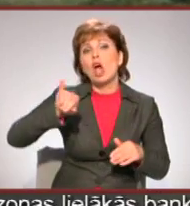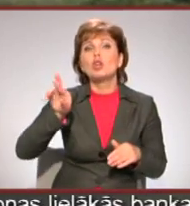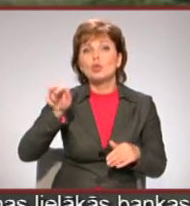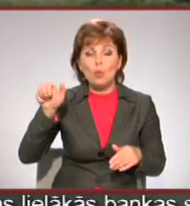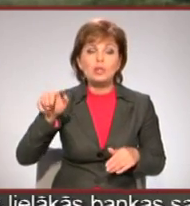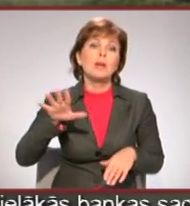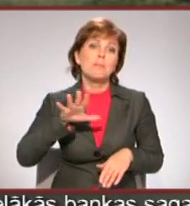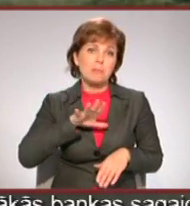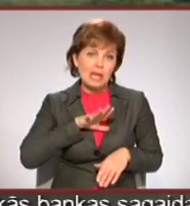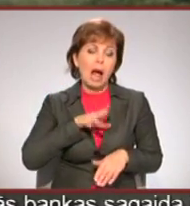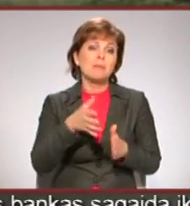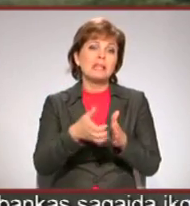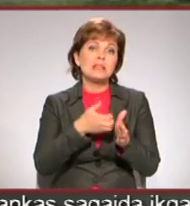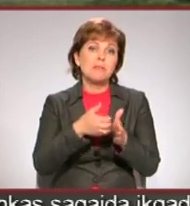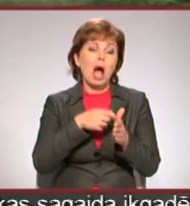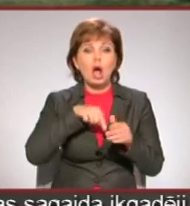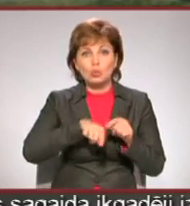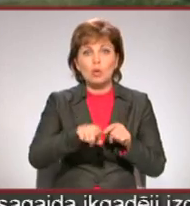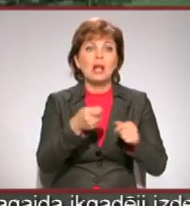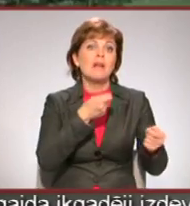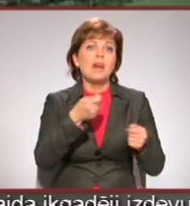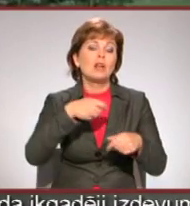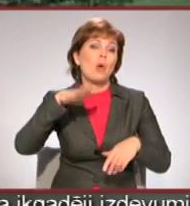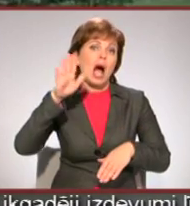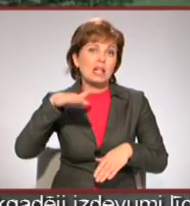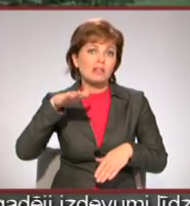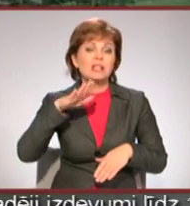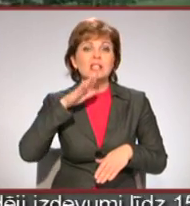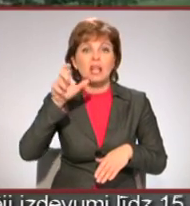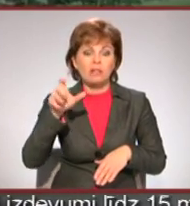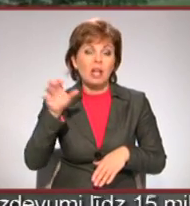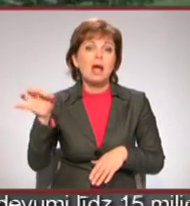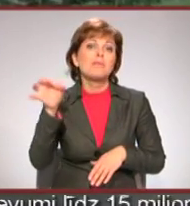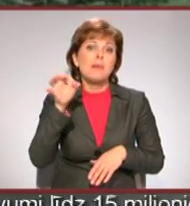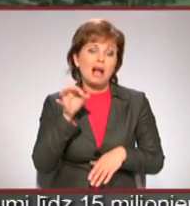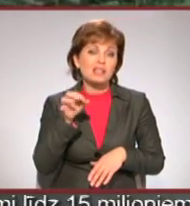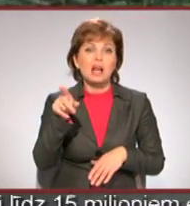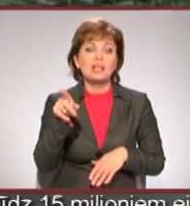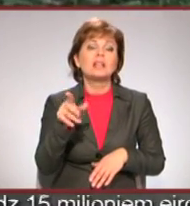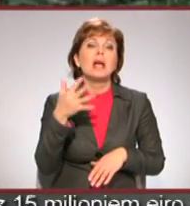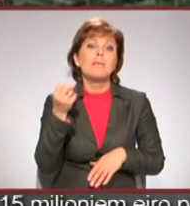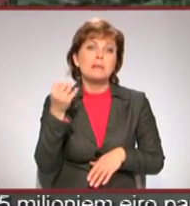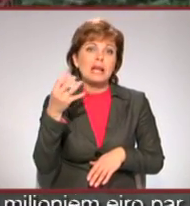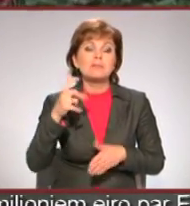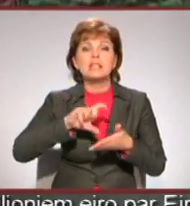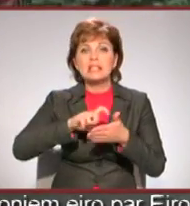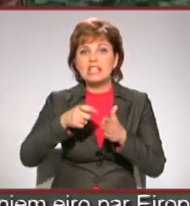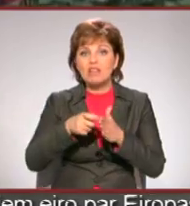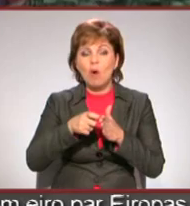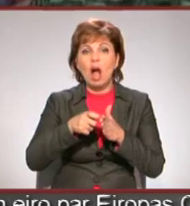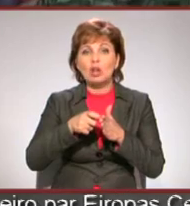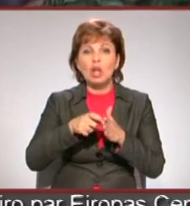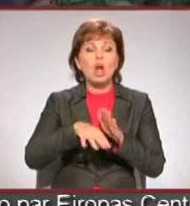Bijām, izmantojām iespēju tikt veikalā, bet atvadoties sievas bilst. Pasakiet, ka mums ir vismaz 15 dzīvokļi tukši, un